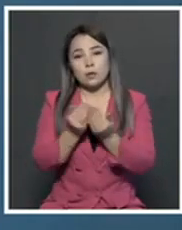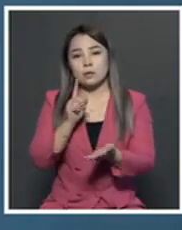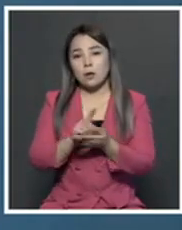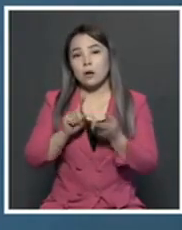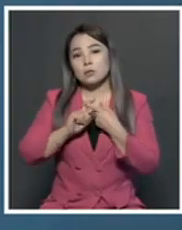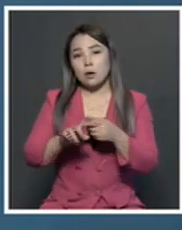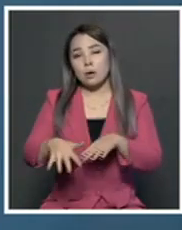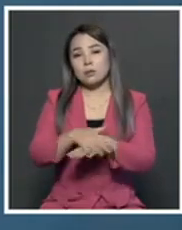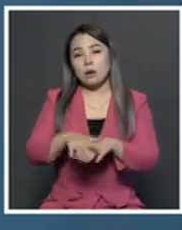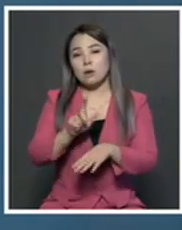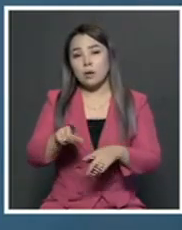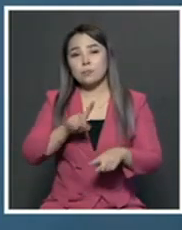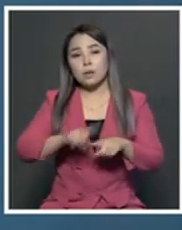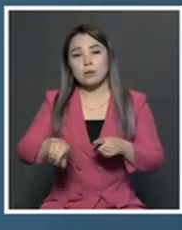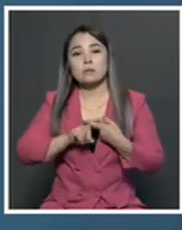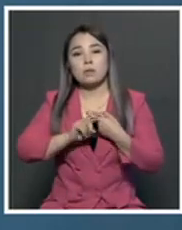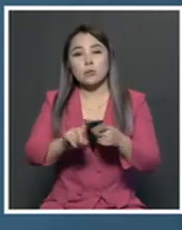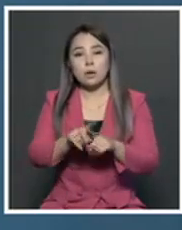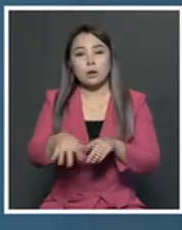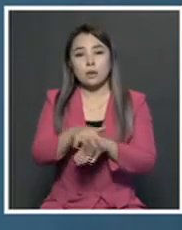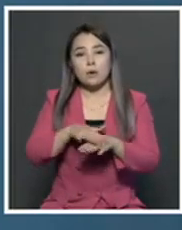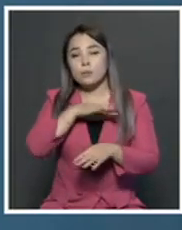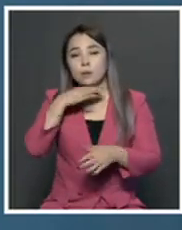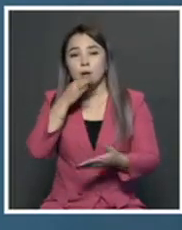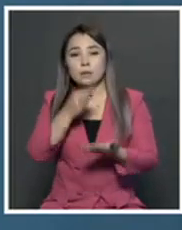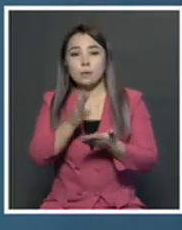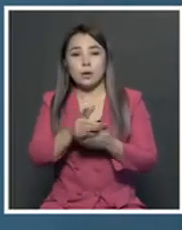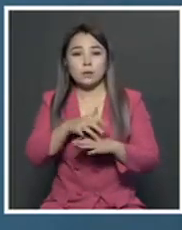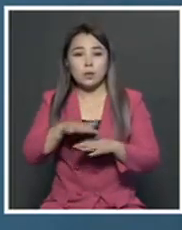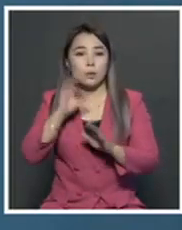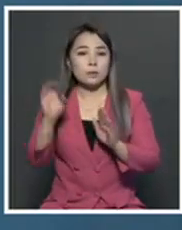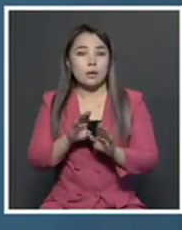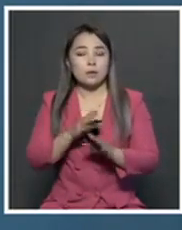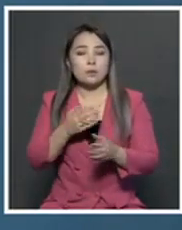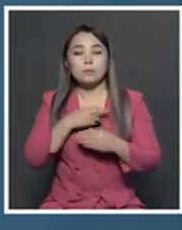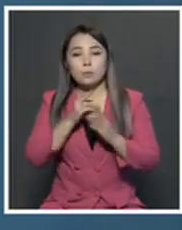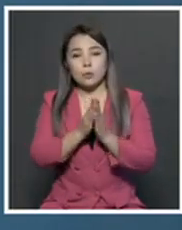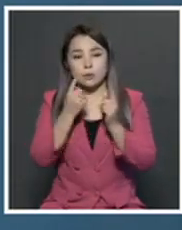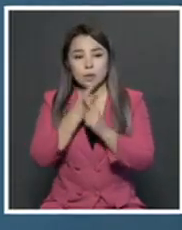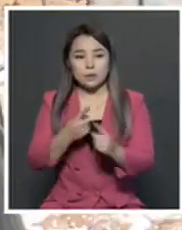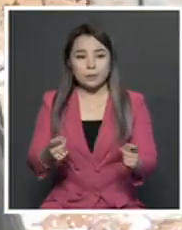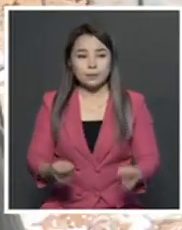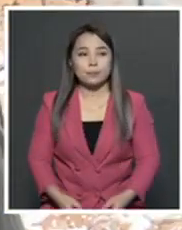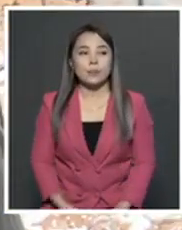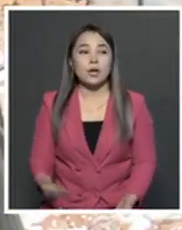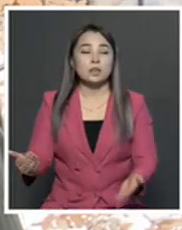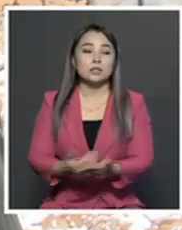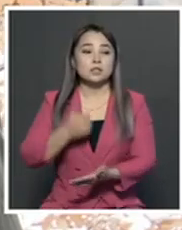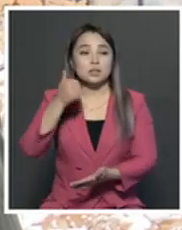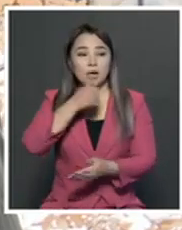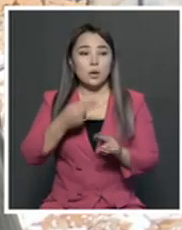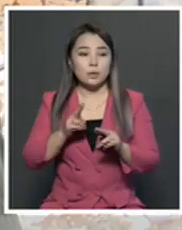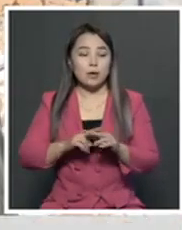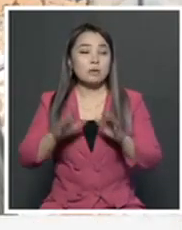көпшілік жиналған жерде тез таралатыны осыған дейін талай айтылып келе жатқандықтан жұрт оған құлақ асса екен дейді. Жаңа жыл десе қазірдің